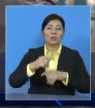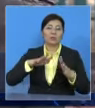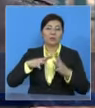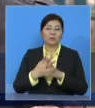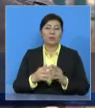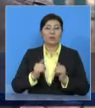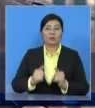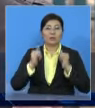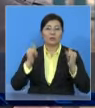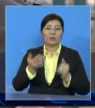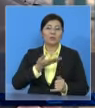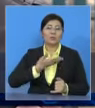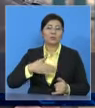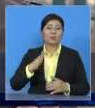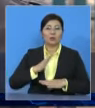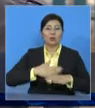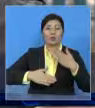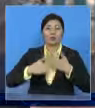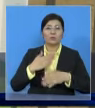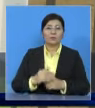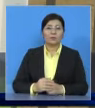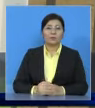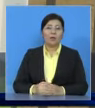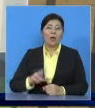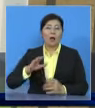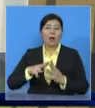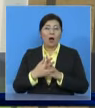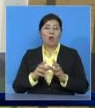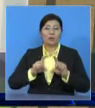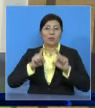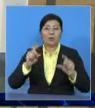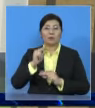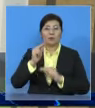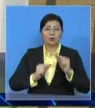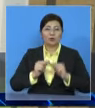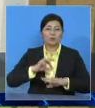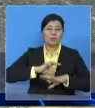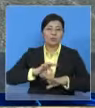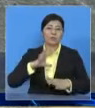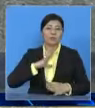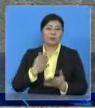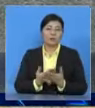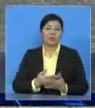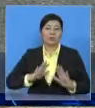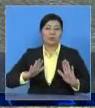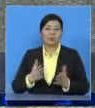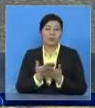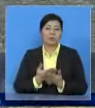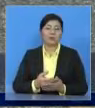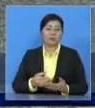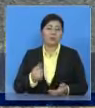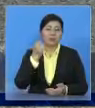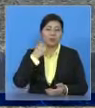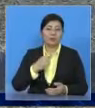дамып келеді. Біз тұрғындар өте қуаныштымыз. Ауылда мектепке де жөндеу жұмыстары жасалған. Сондай-ақ апатты жағдайда тұрған